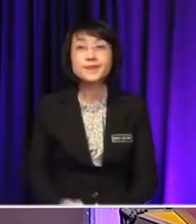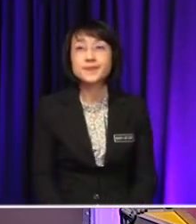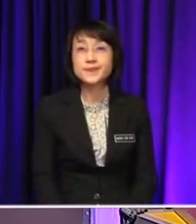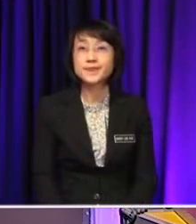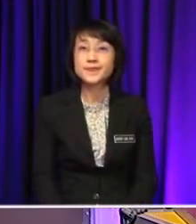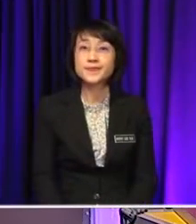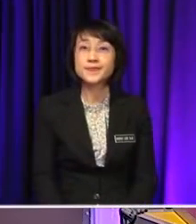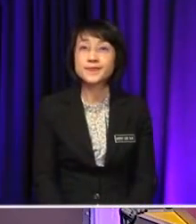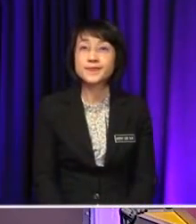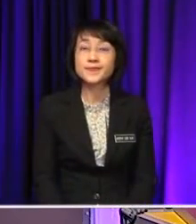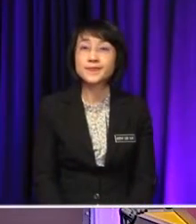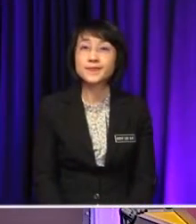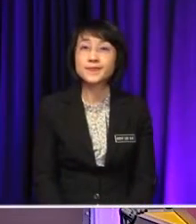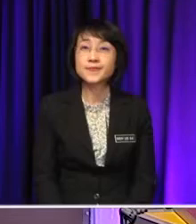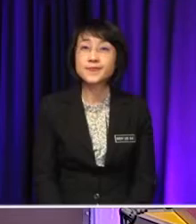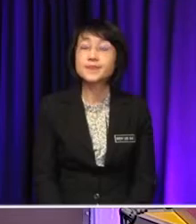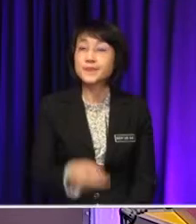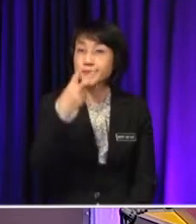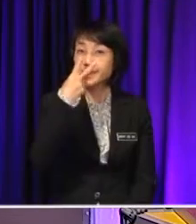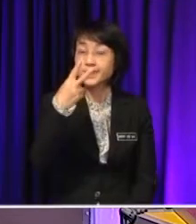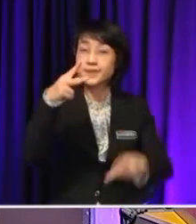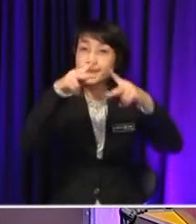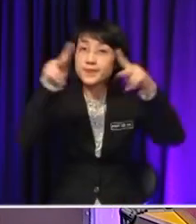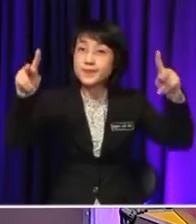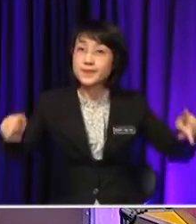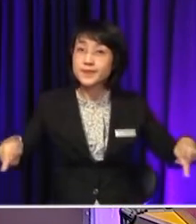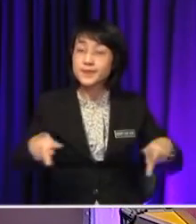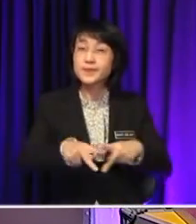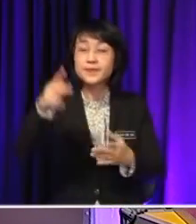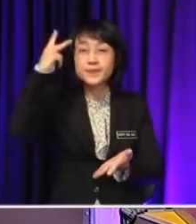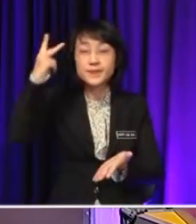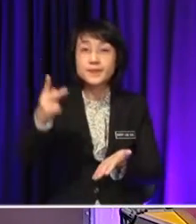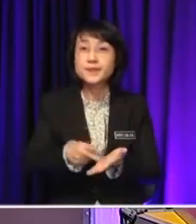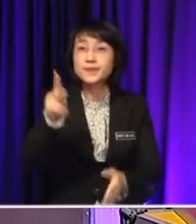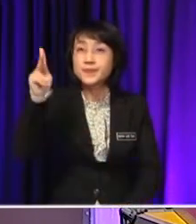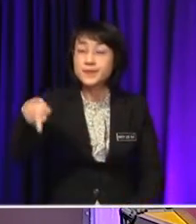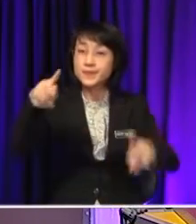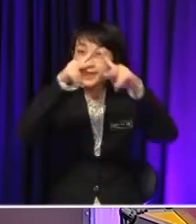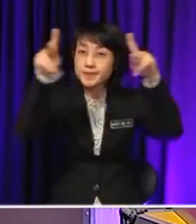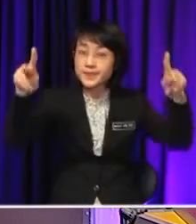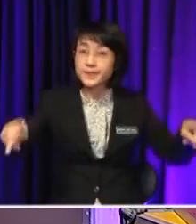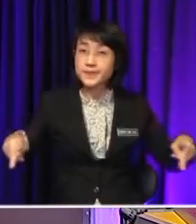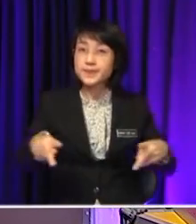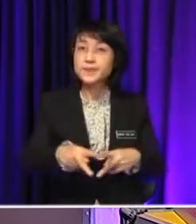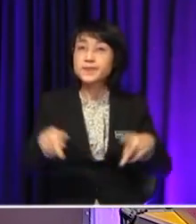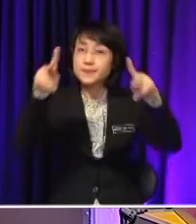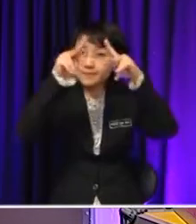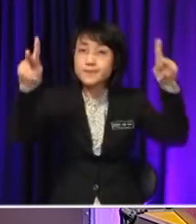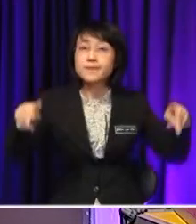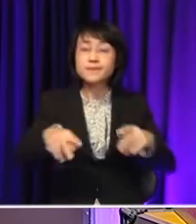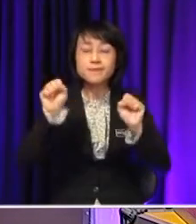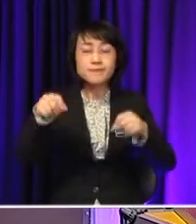pesan pesanan saya untuk calon-calon SPM tolong kena pasti peta jangan tinggalkan peta karena peta ini boleh juga keluar